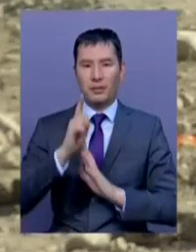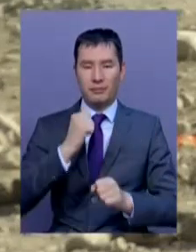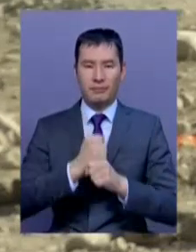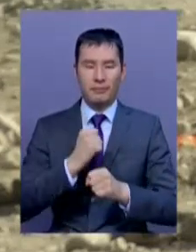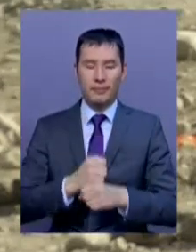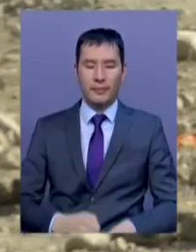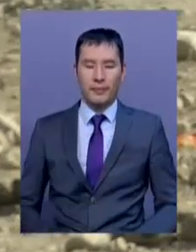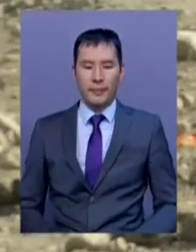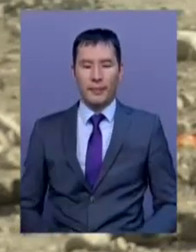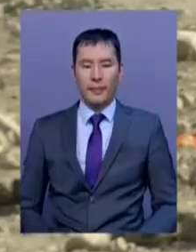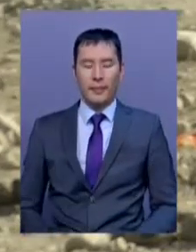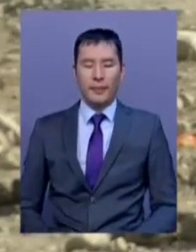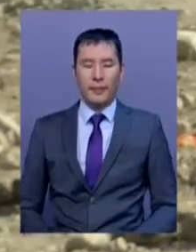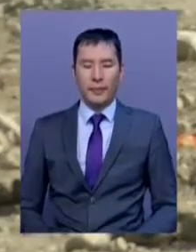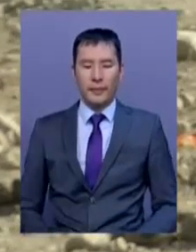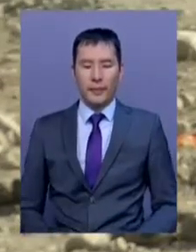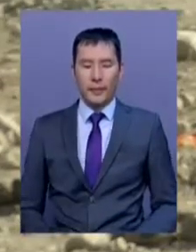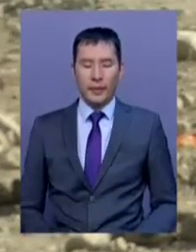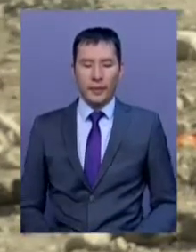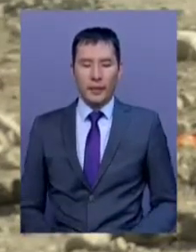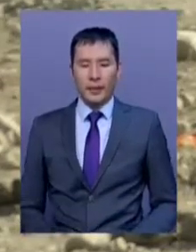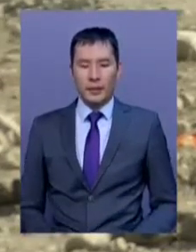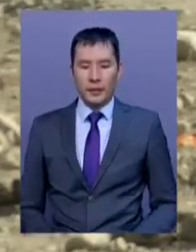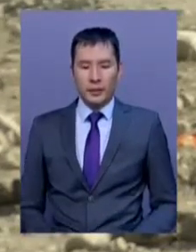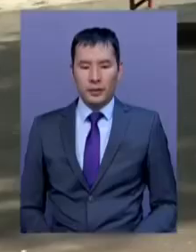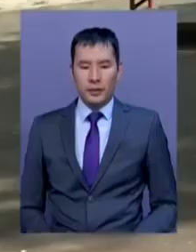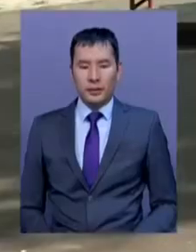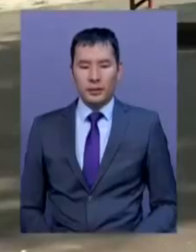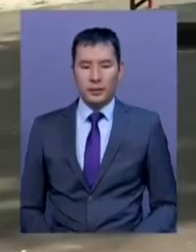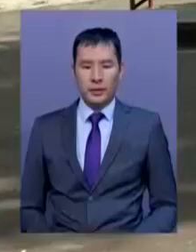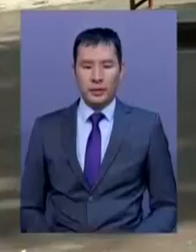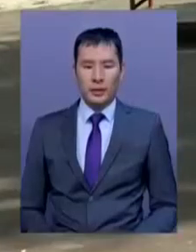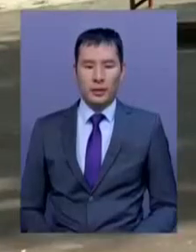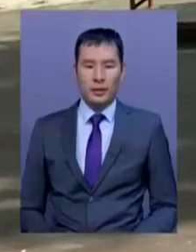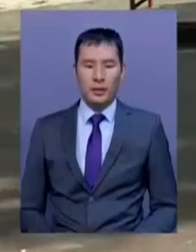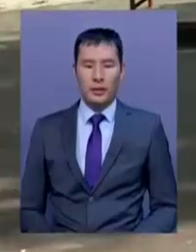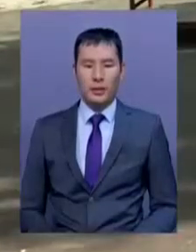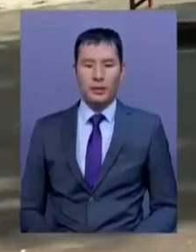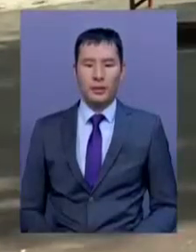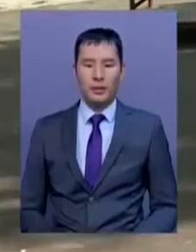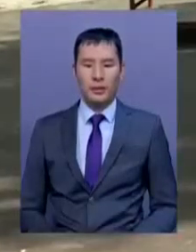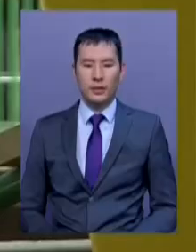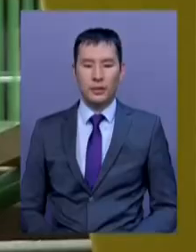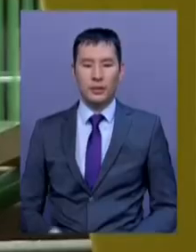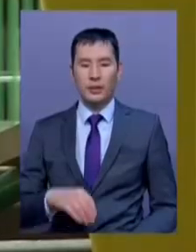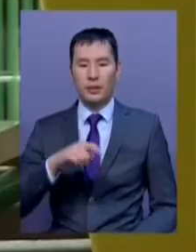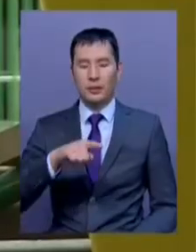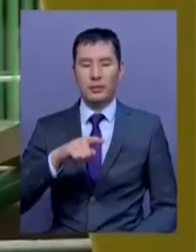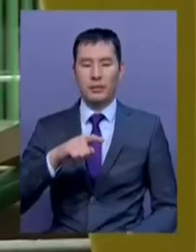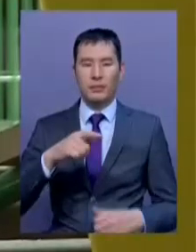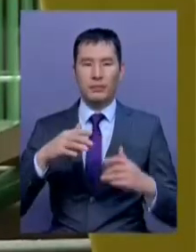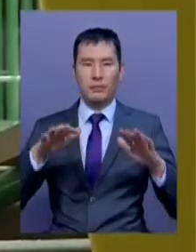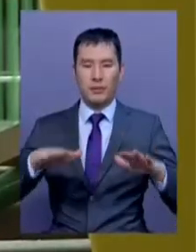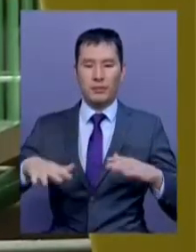15 үй. Оған да уже сұрақтарын шешіп қойдық. Ал бұл әуежай маңындағы Ахметов көшесі жақын маңда бас